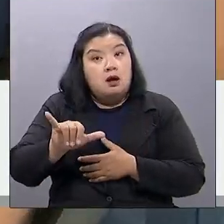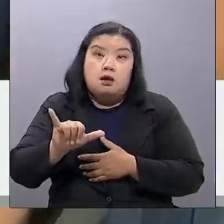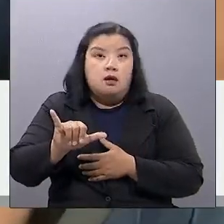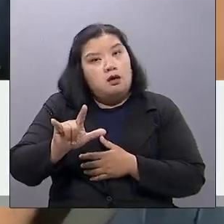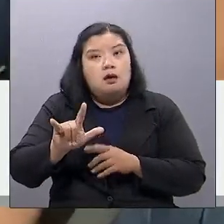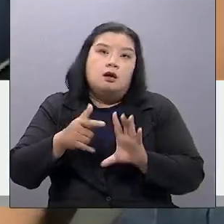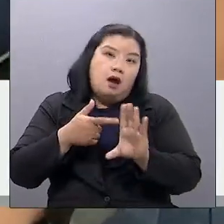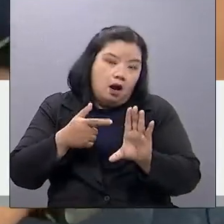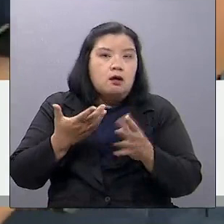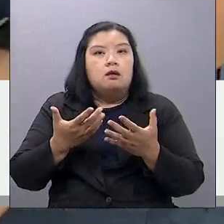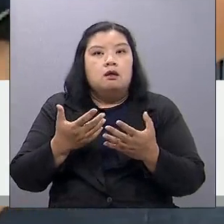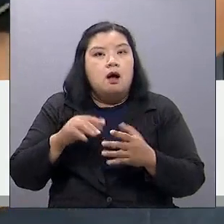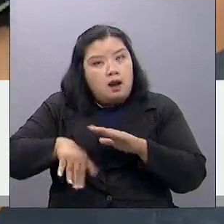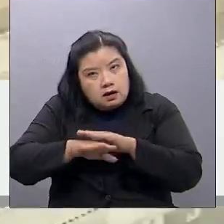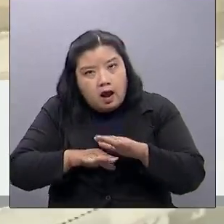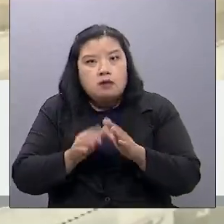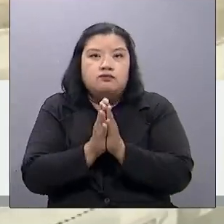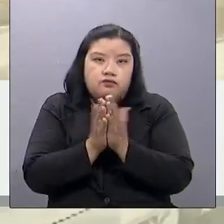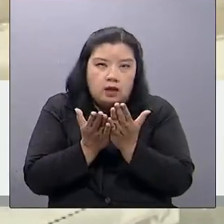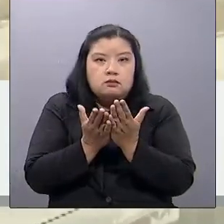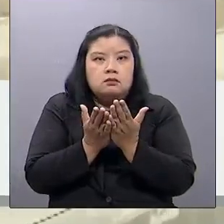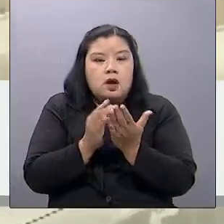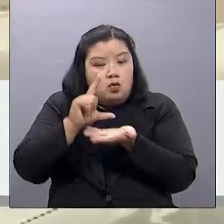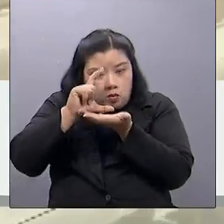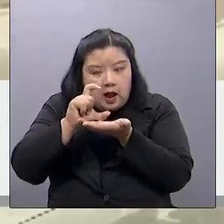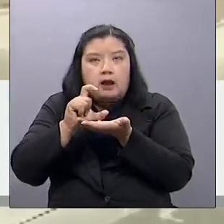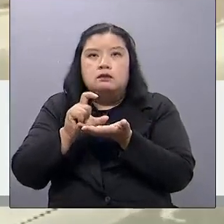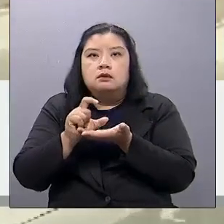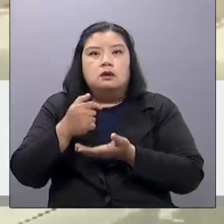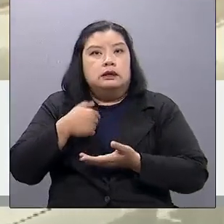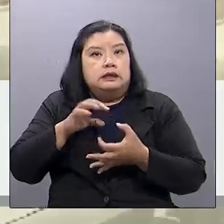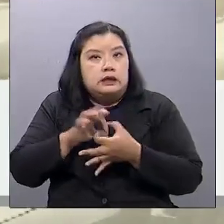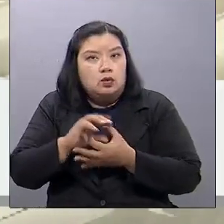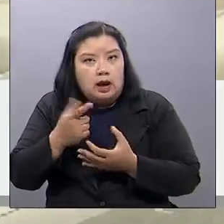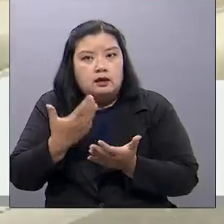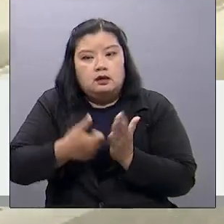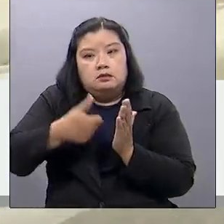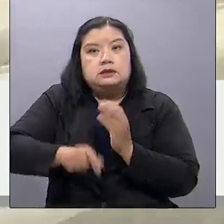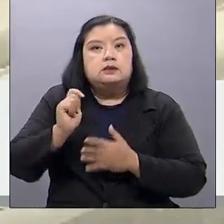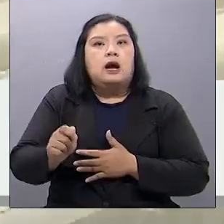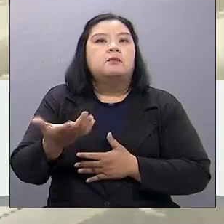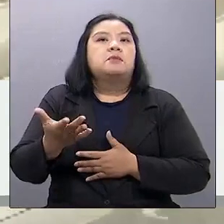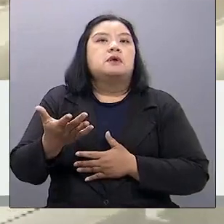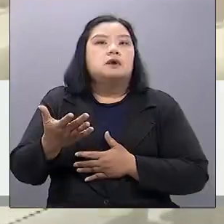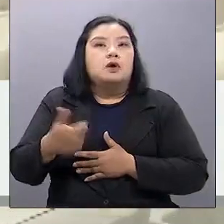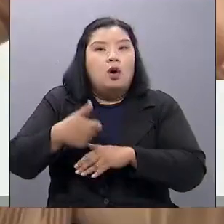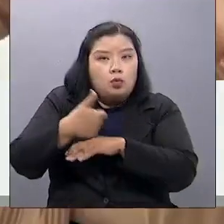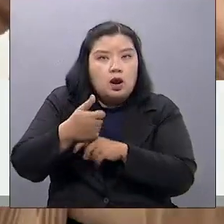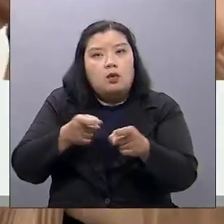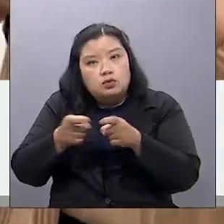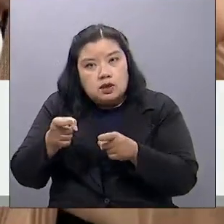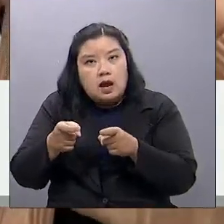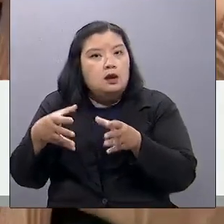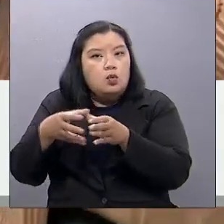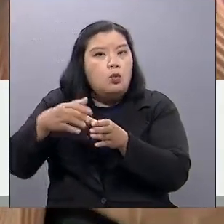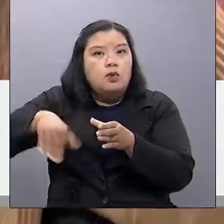คารและหลักฐานต่างๆที่นายอัจฉริยะอ้างว่าเป็นข้อมูลการหลบเลี่ยงภาษีของกรรมการผู้จัดการและเครือข่ายพรีม